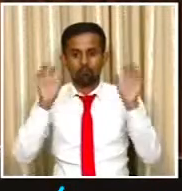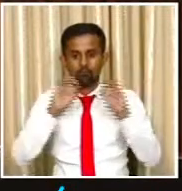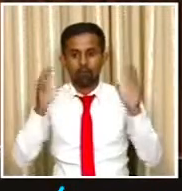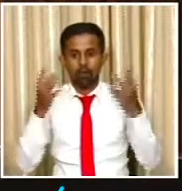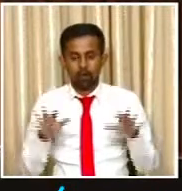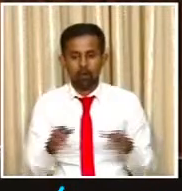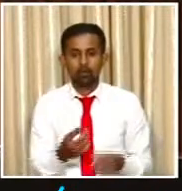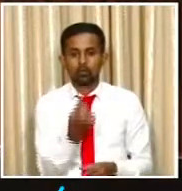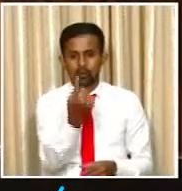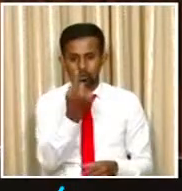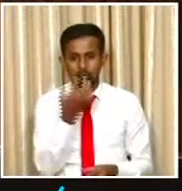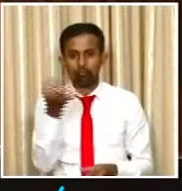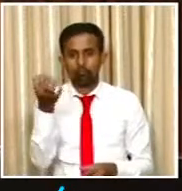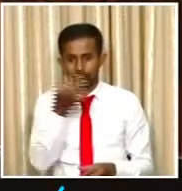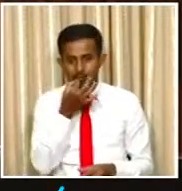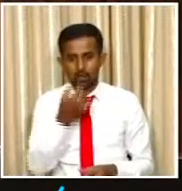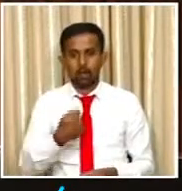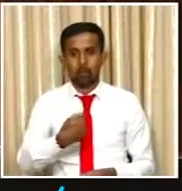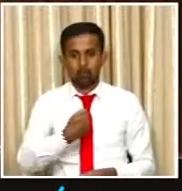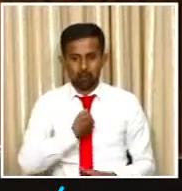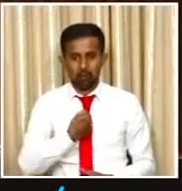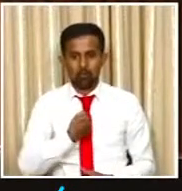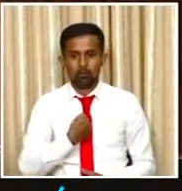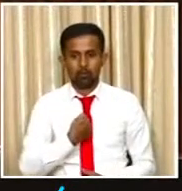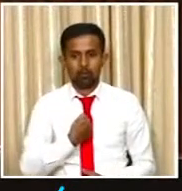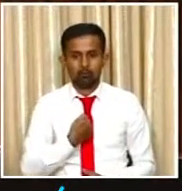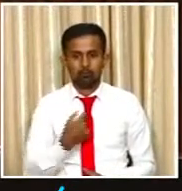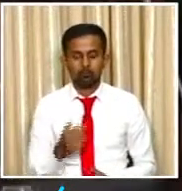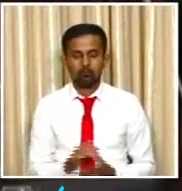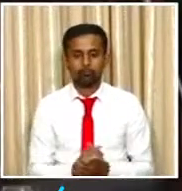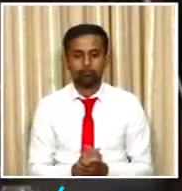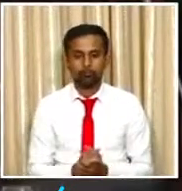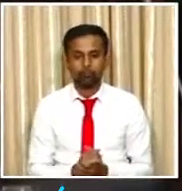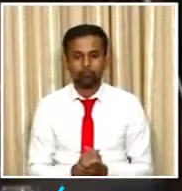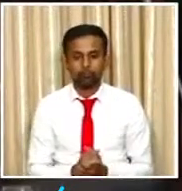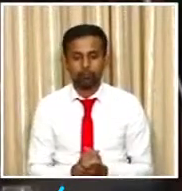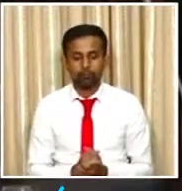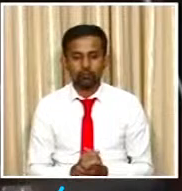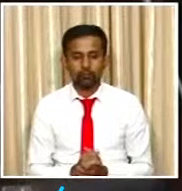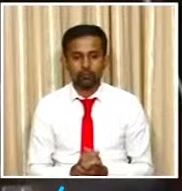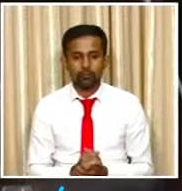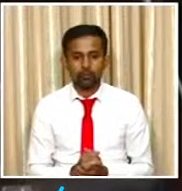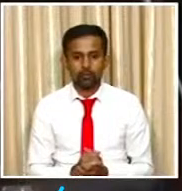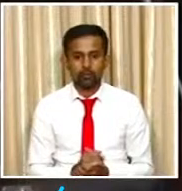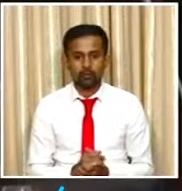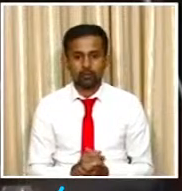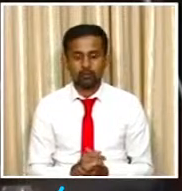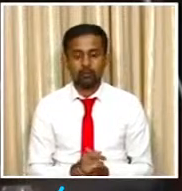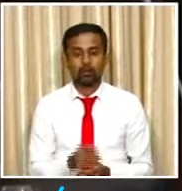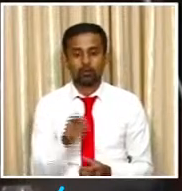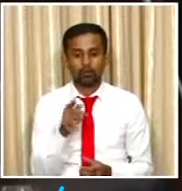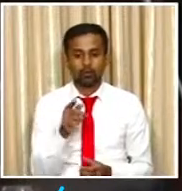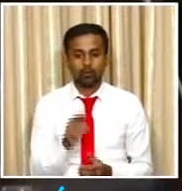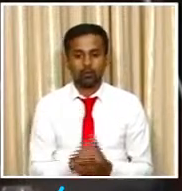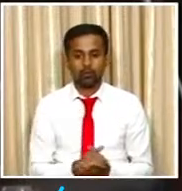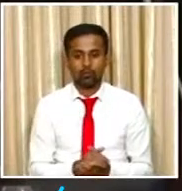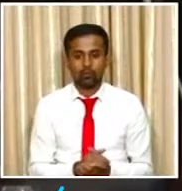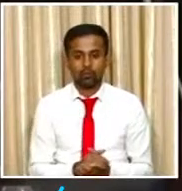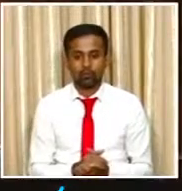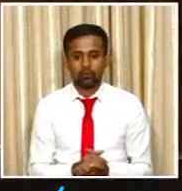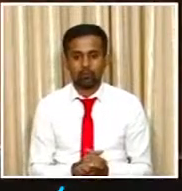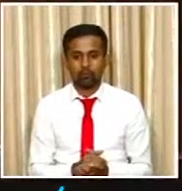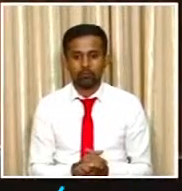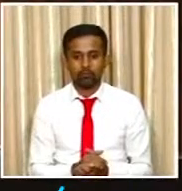වුණා ඔය චෝදනාව එල්ල කරන්නේ මට. Honorable member, what is the point of order? එතකොට දැන් මෙතන තියෙනවා මම. Honorable member, this is not a point of order. Thank